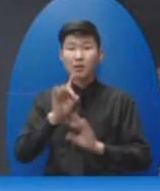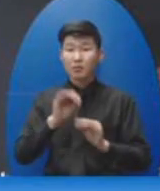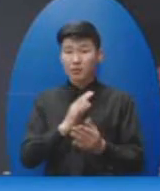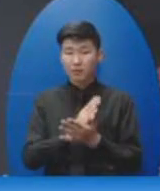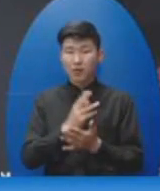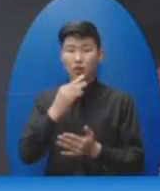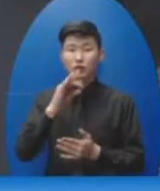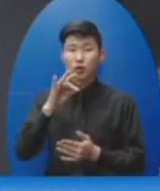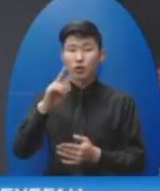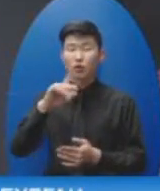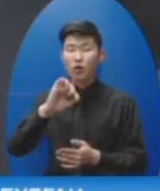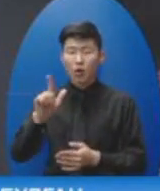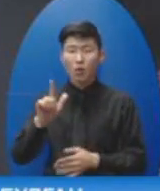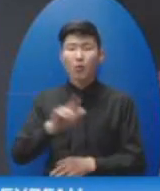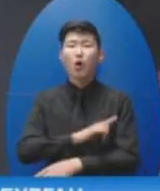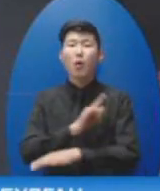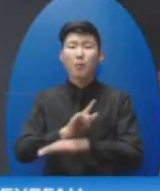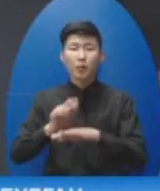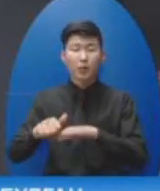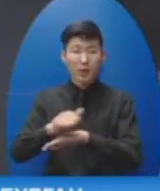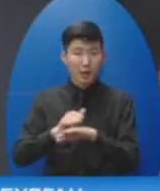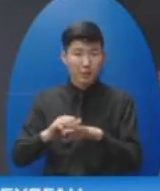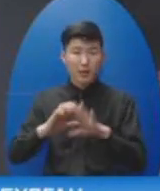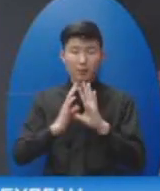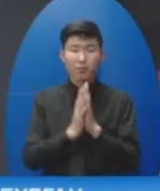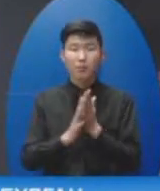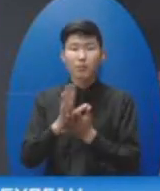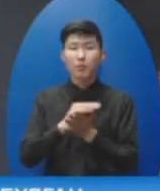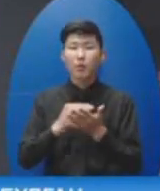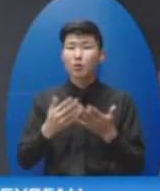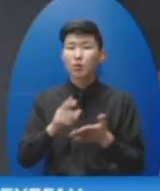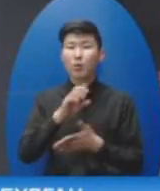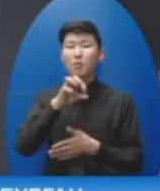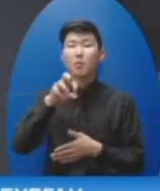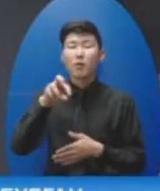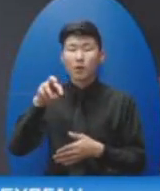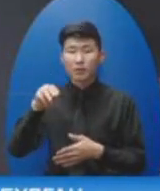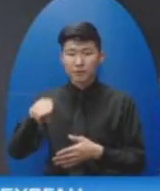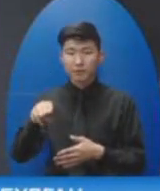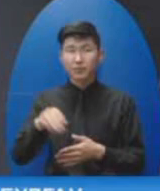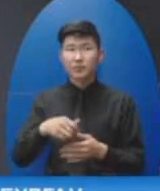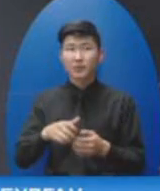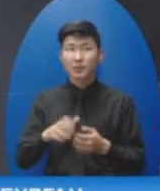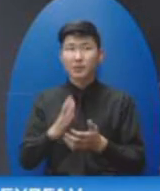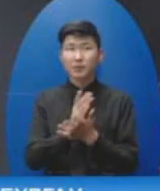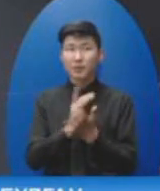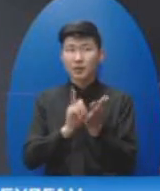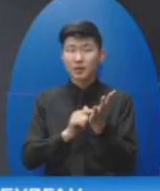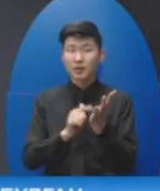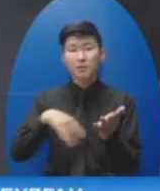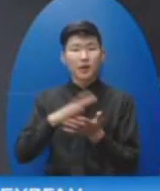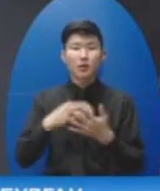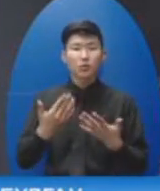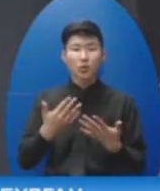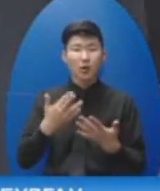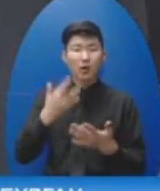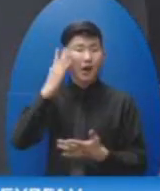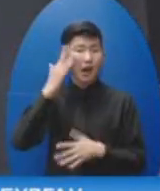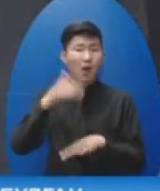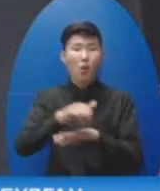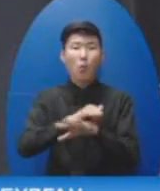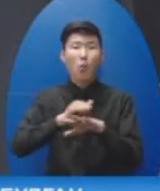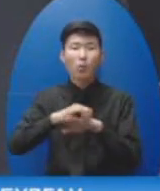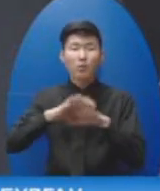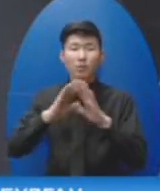Өмнөгов аймаг гэдэг. Тэгээ энэ мөнгнөөс шүү дээ энэ бомбын хөгжлөлгүй зарах хэрэгтэй. Бид одоо аль болох энэ гадны одоо улсуудаар энэ